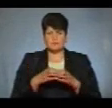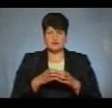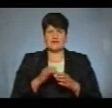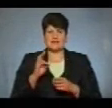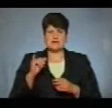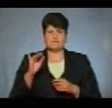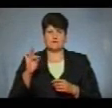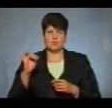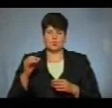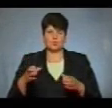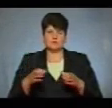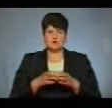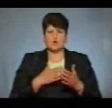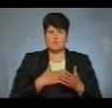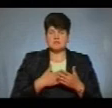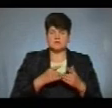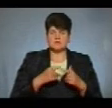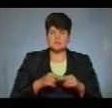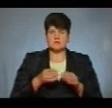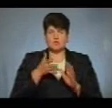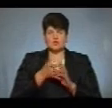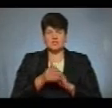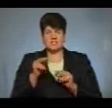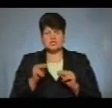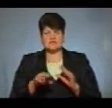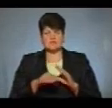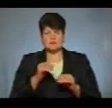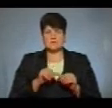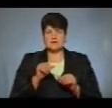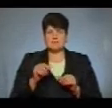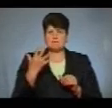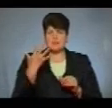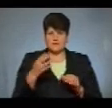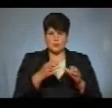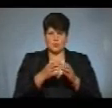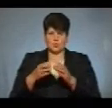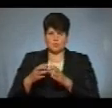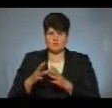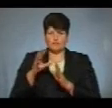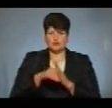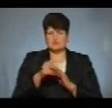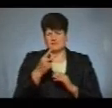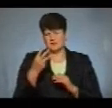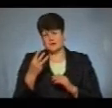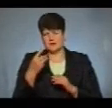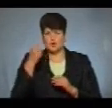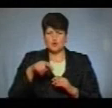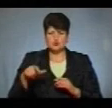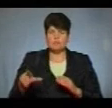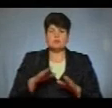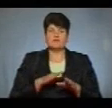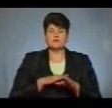коаліції громадських організацій «За прозорі і чесні вибори», окрім 5 мобільних груп, до складу яких входить по 2-3 особи, дотримання